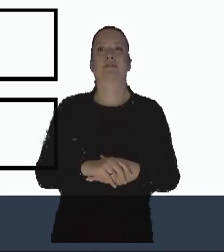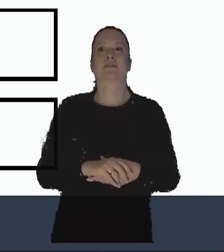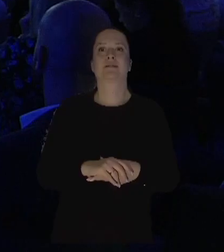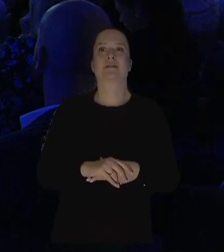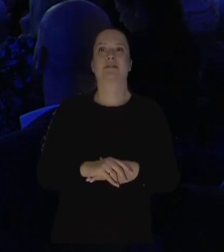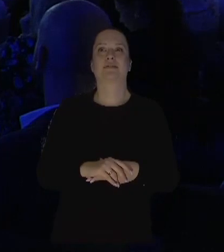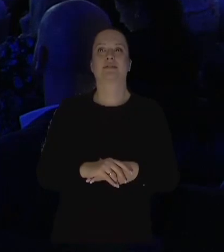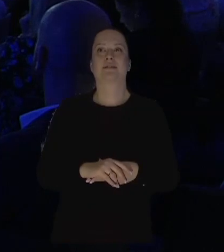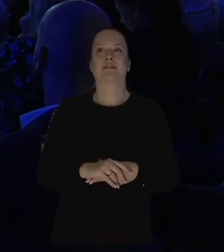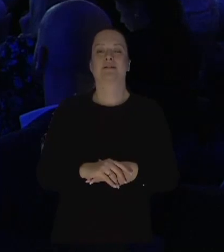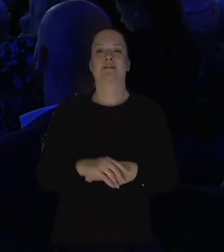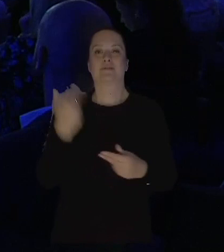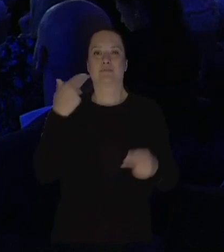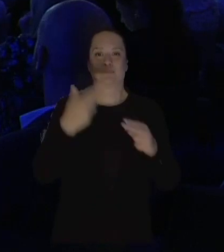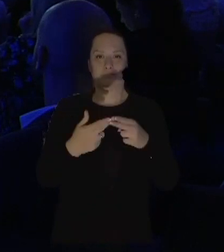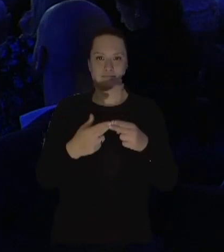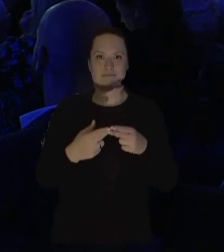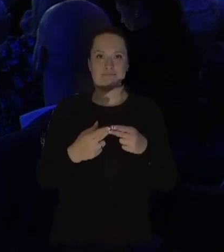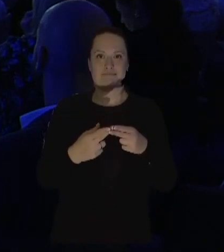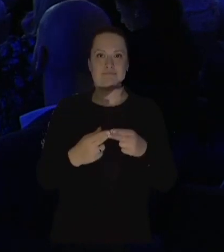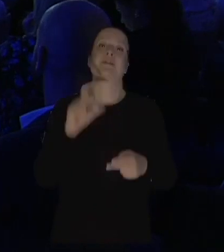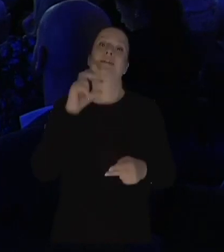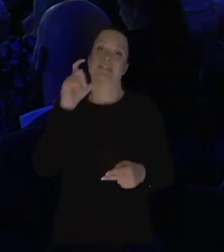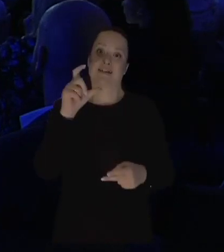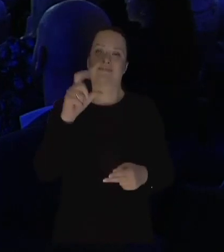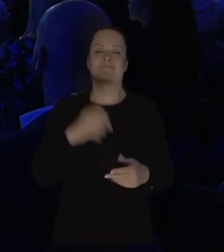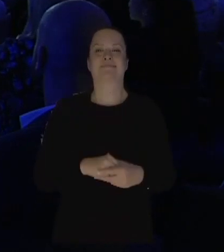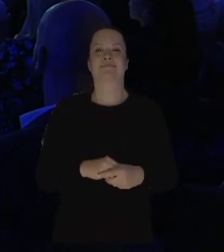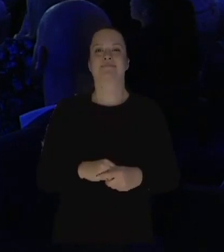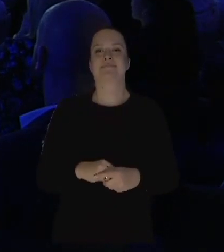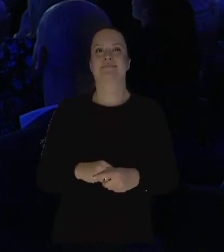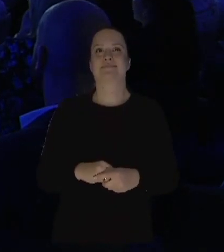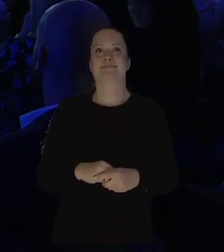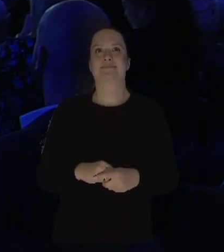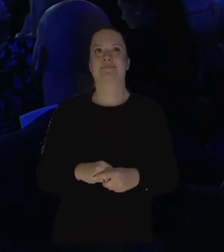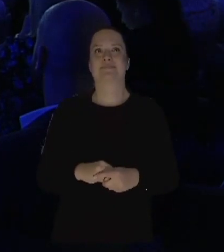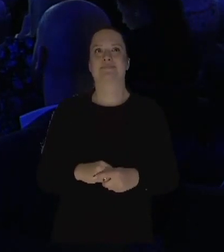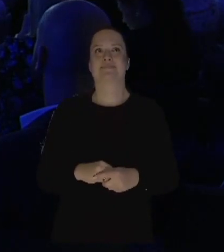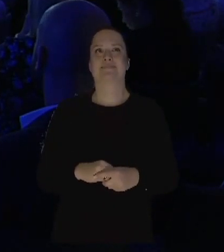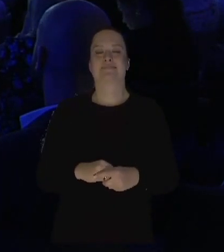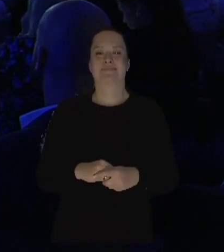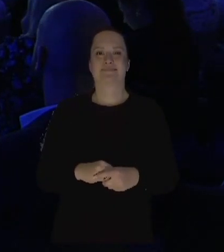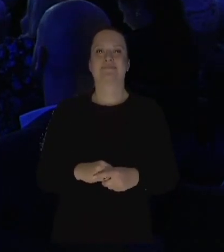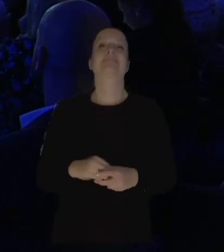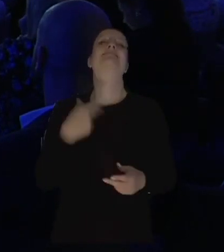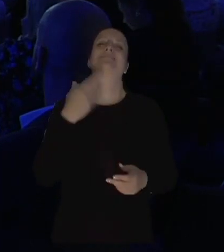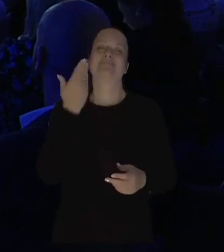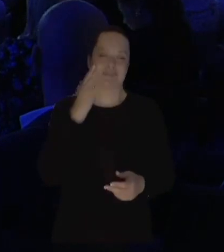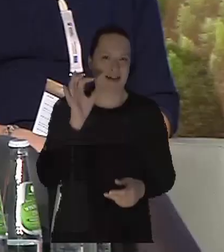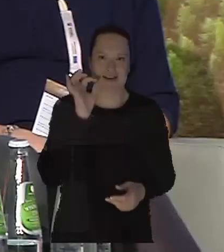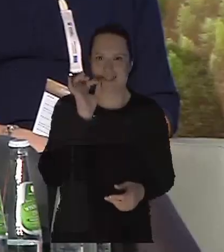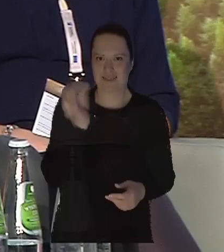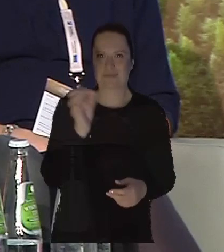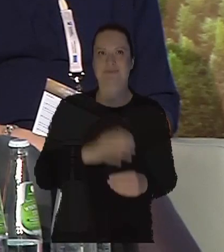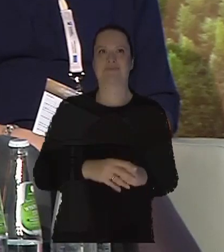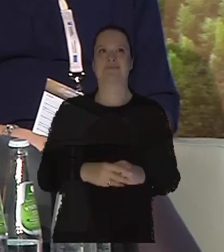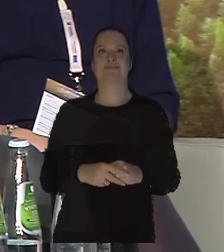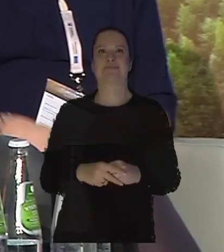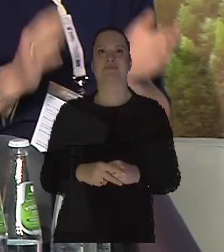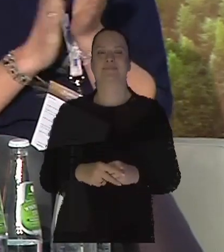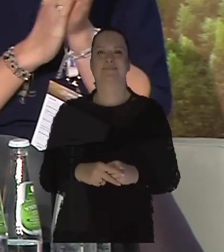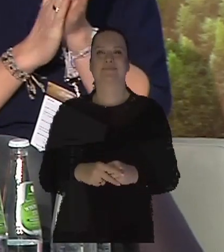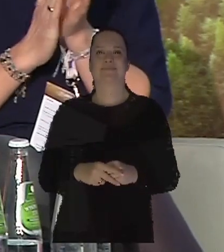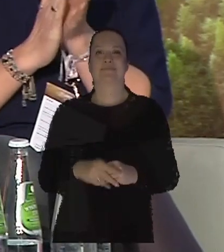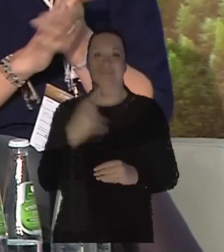mikrofonu. Oczywiście jest to odpowiedź C. Jest to odpowiedź C, bardzo dobrze. To skoro z